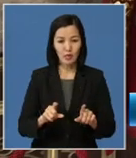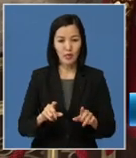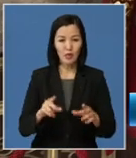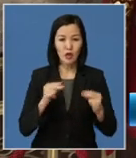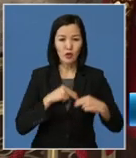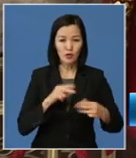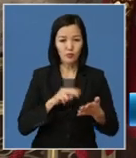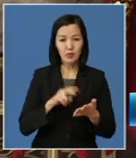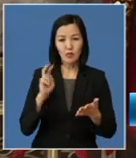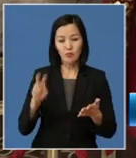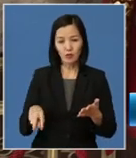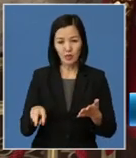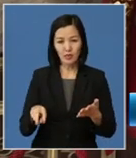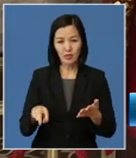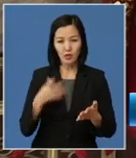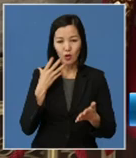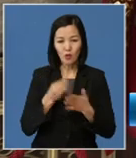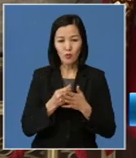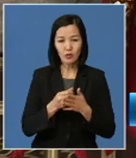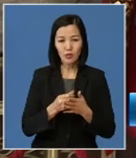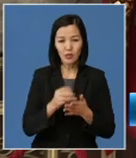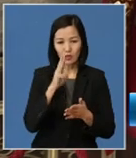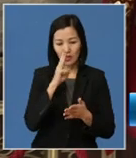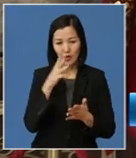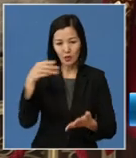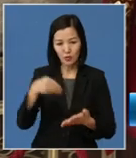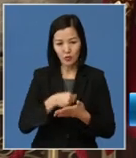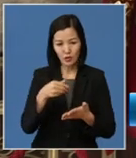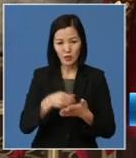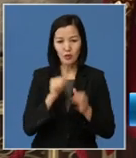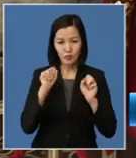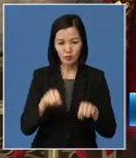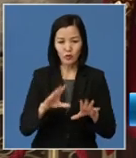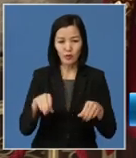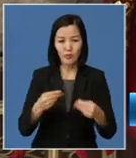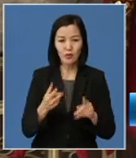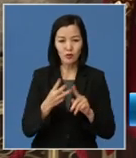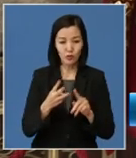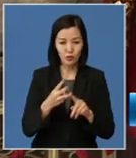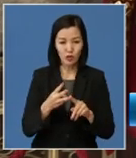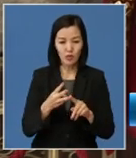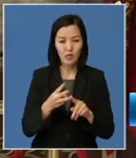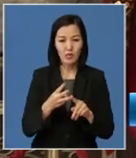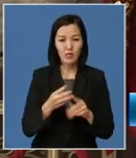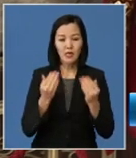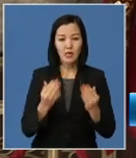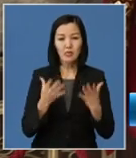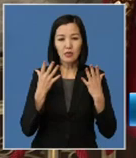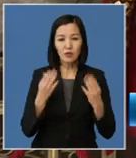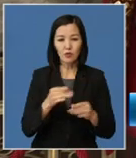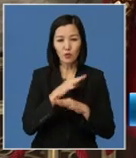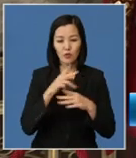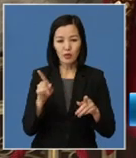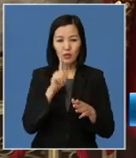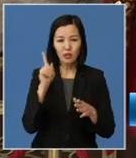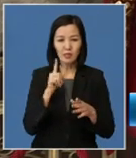кезде сол кезде өзіне пособие төленетіндей мүмкіндіктер береді. Үшіншіден яғни қазіргі таңда көптеген